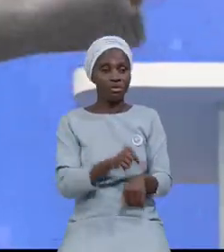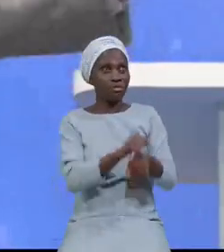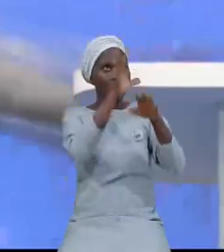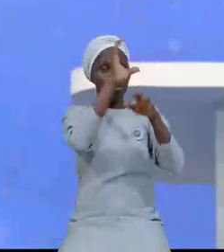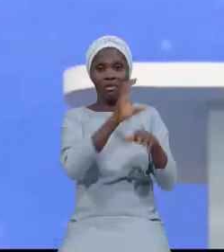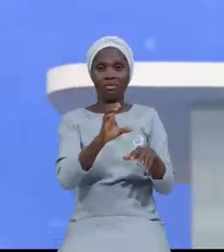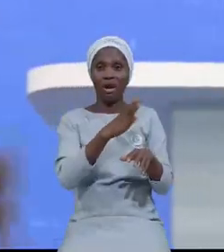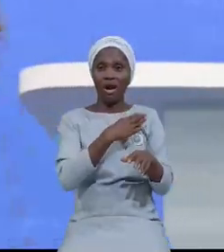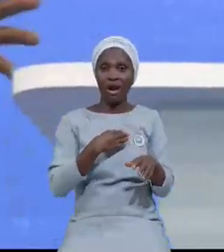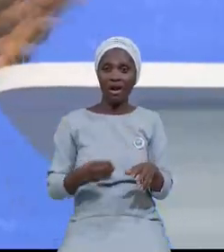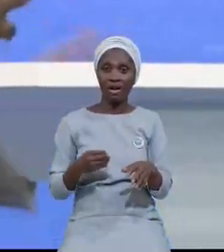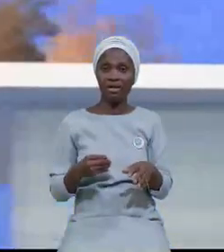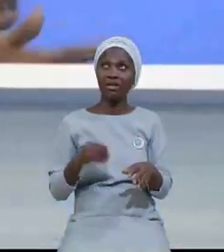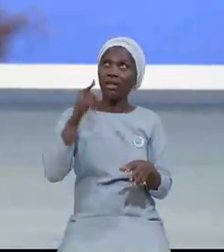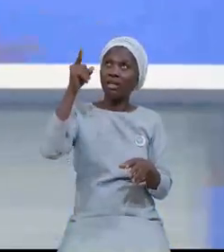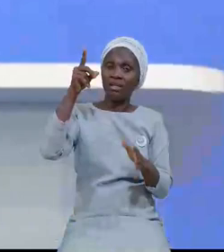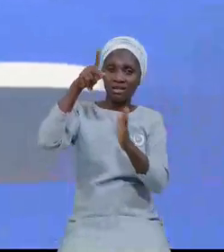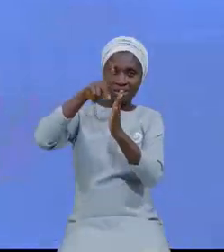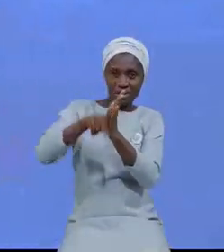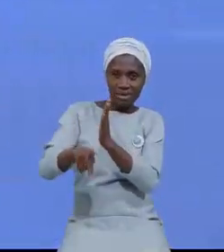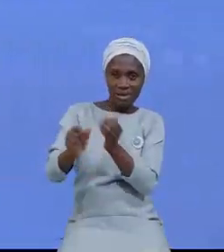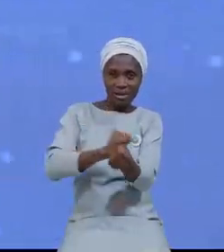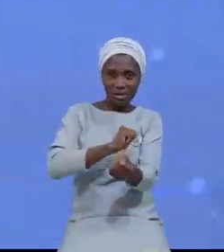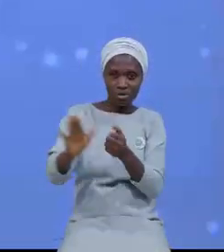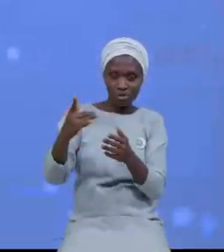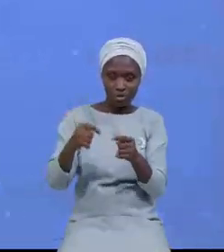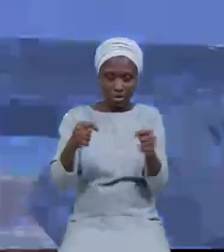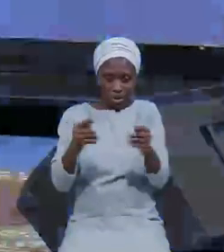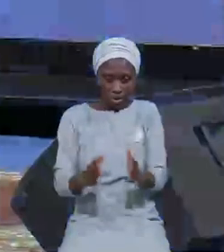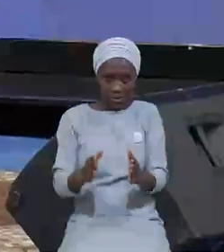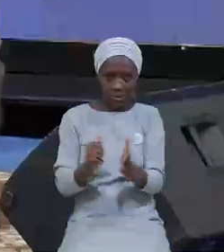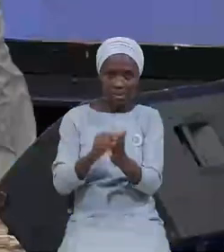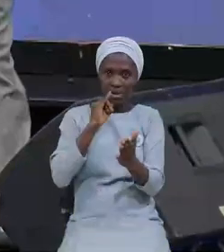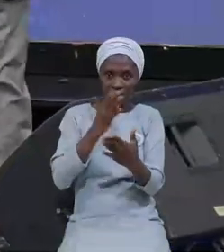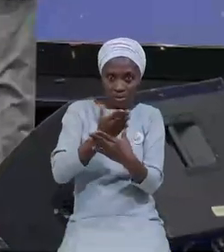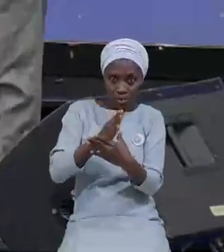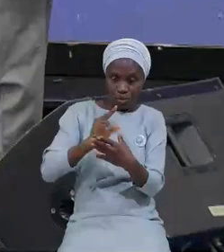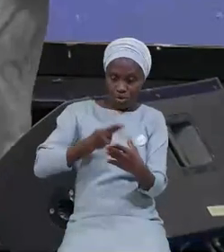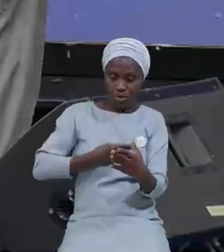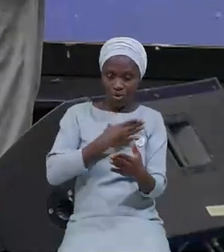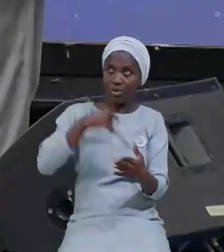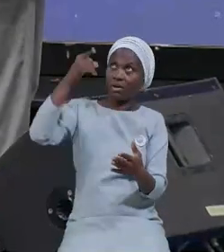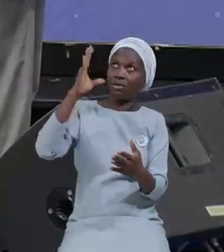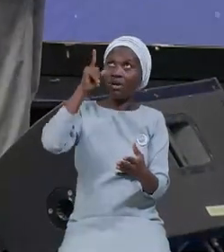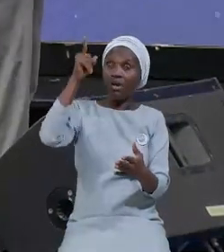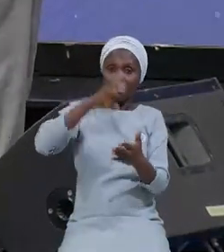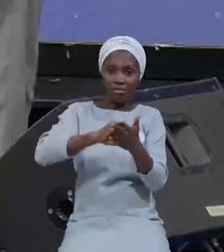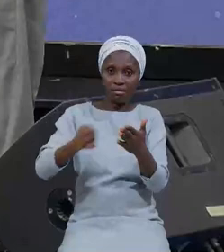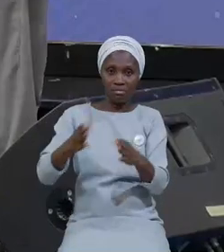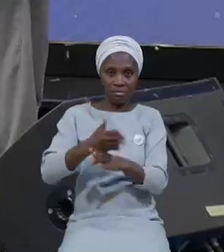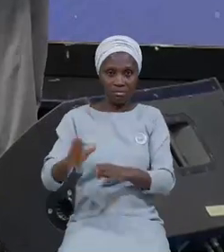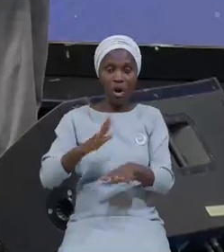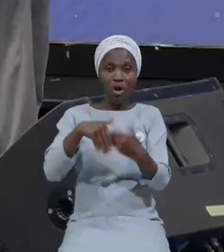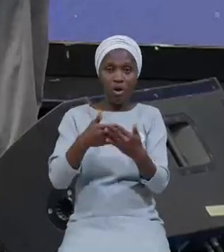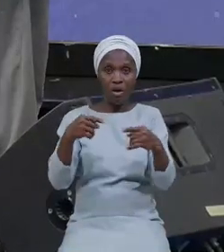Calvaire et il a ôté l'inimié entre nous et Dieu il a ôté